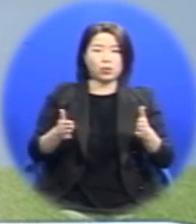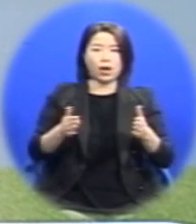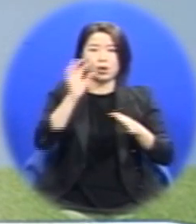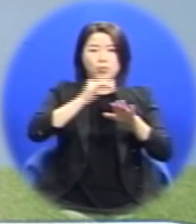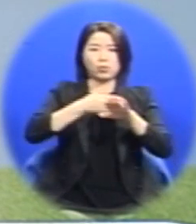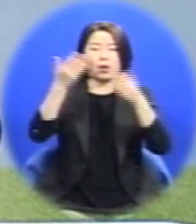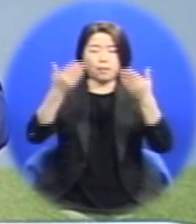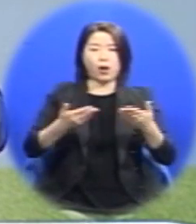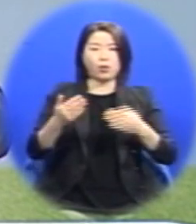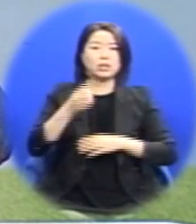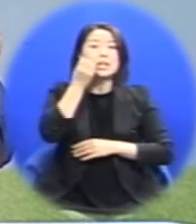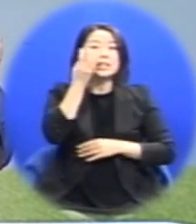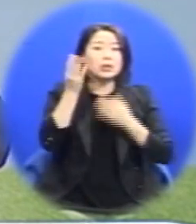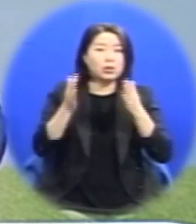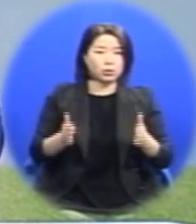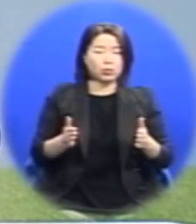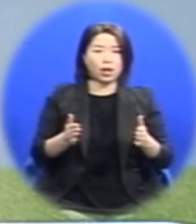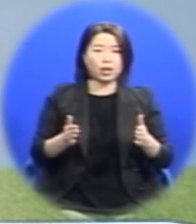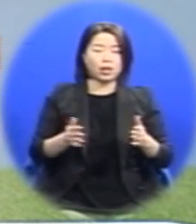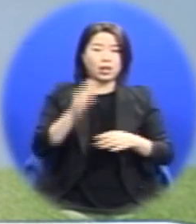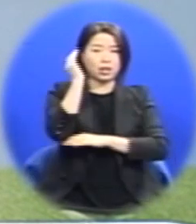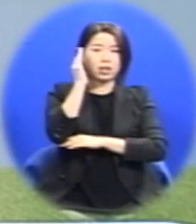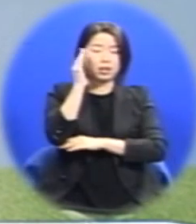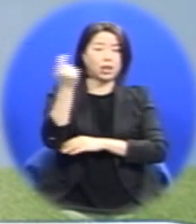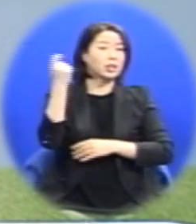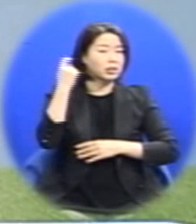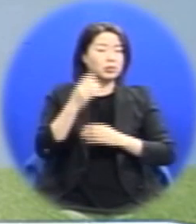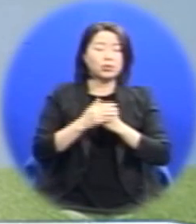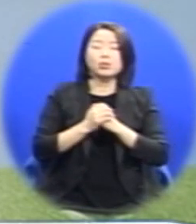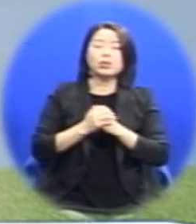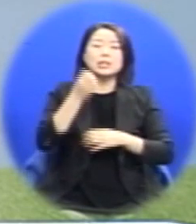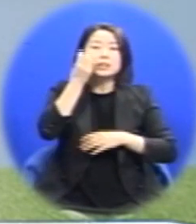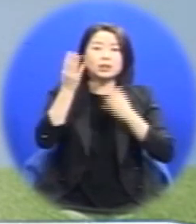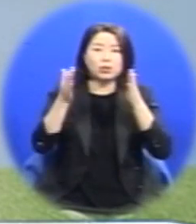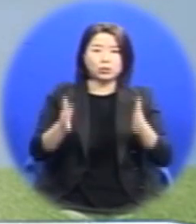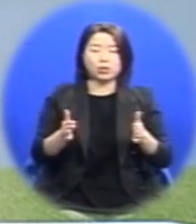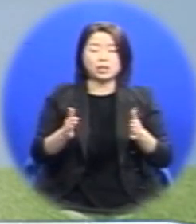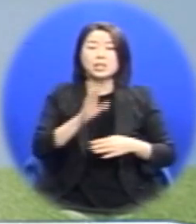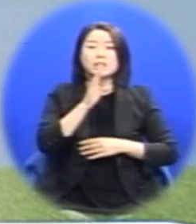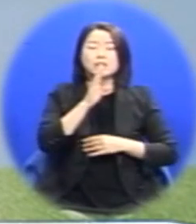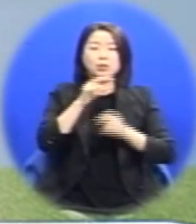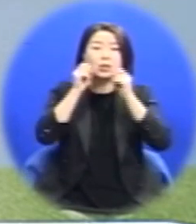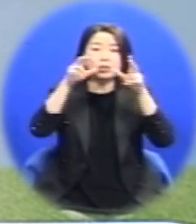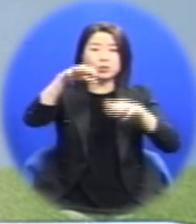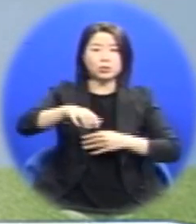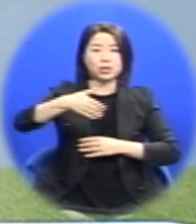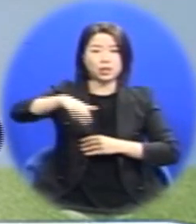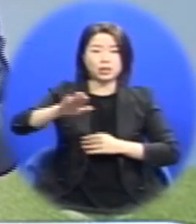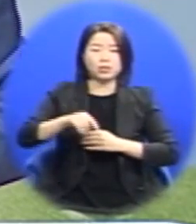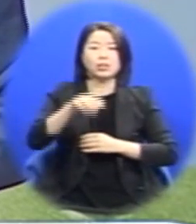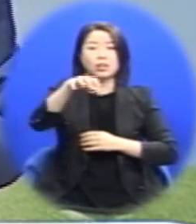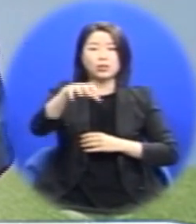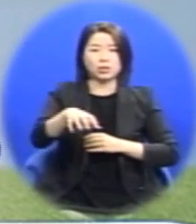왔어. 3개월 동안에는 이제 강의를 듣고 3개월 동안에는 실제로 선교지에 나가서